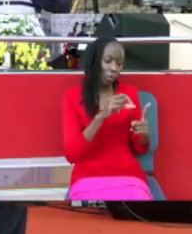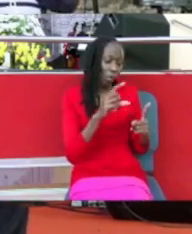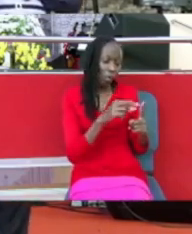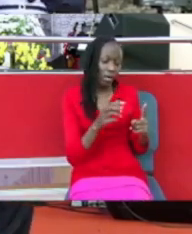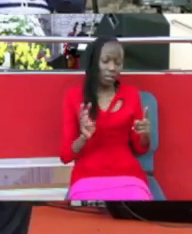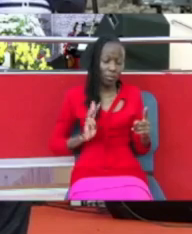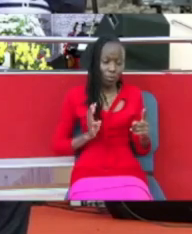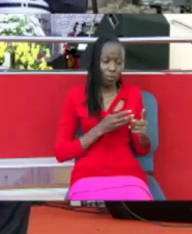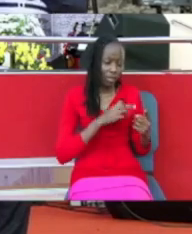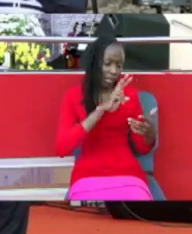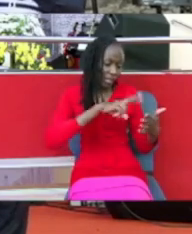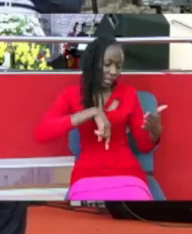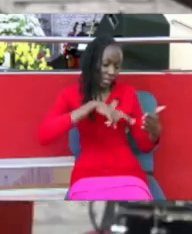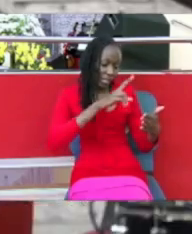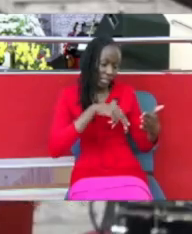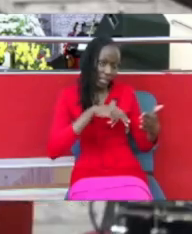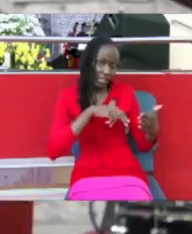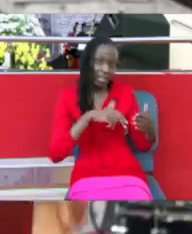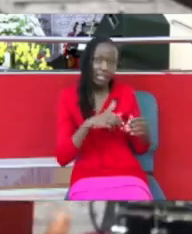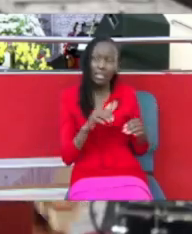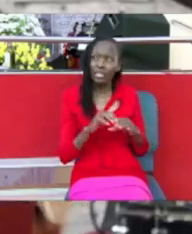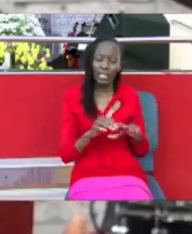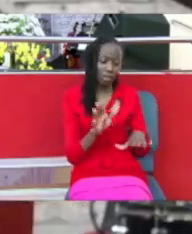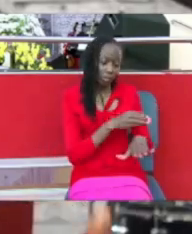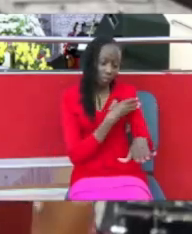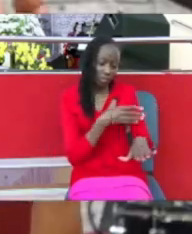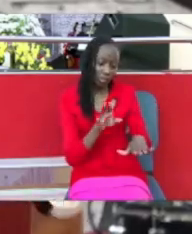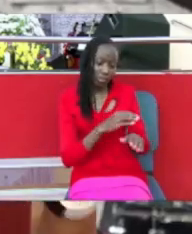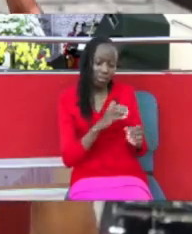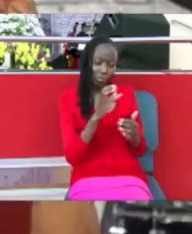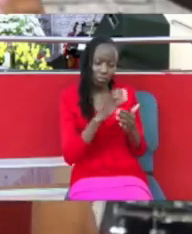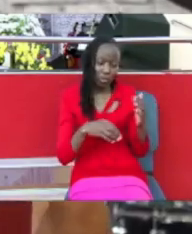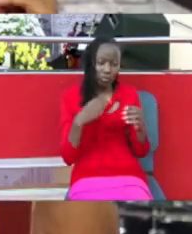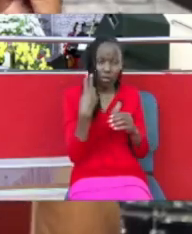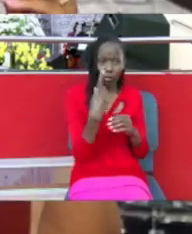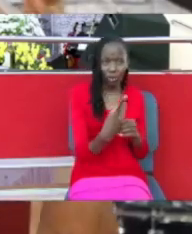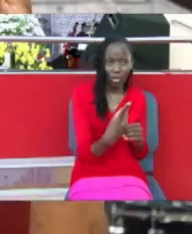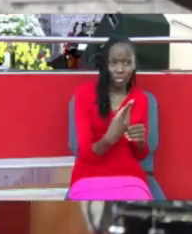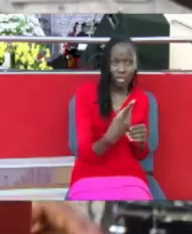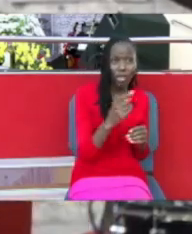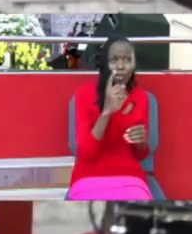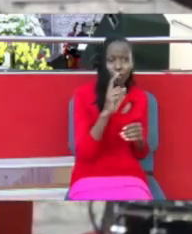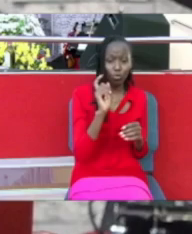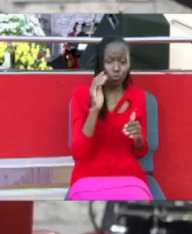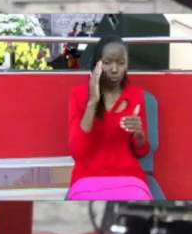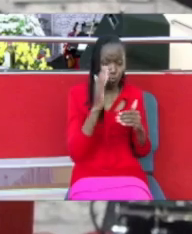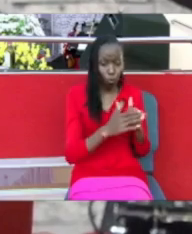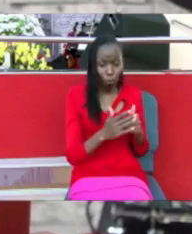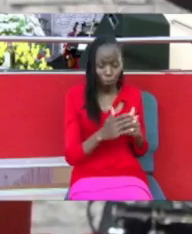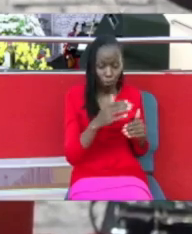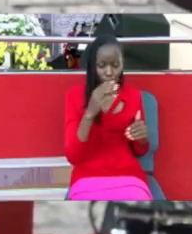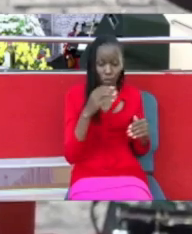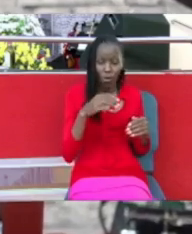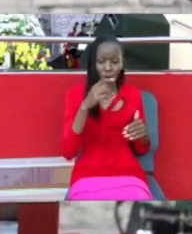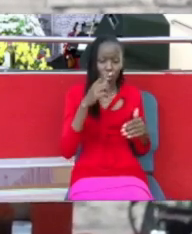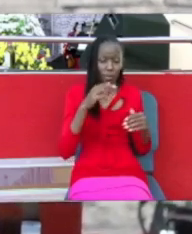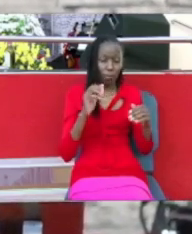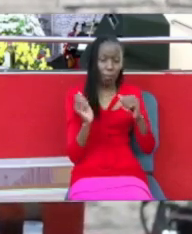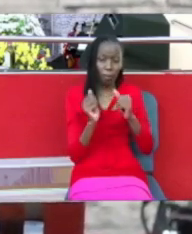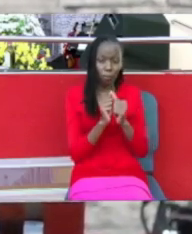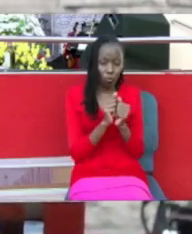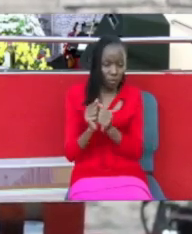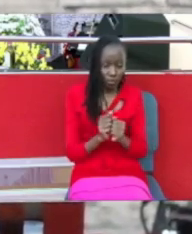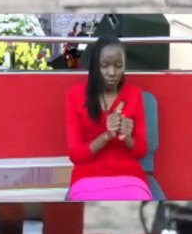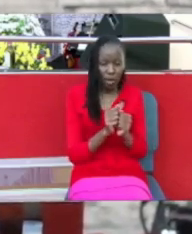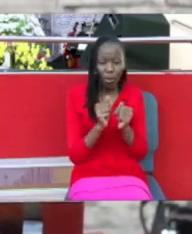linakuambia ukome. Kama that you will not enjoy the company of those who are scoffing God. Kwamba utafurahia watu